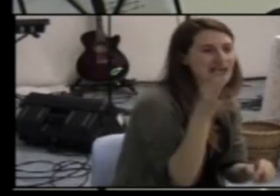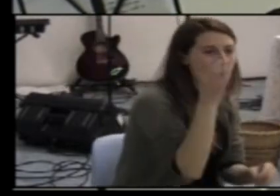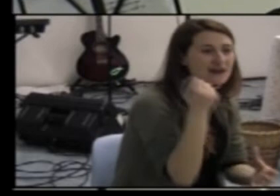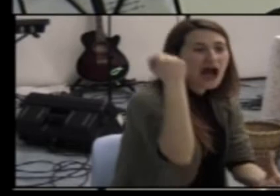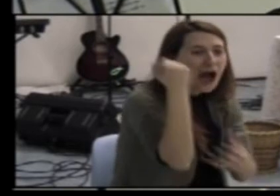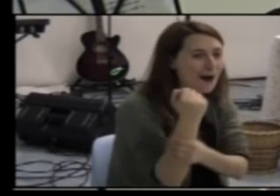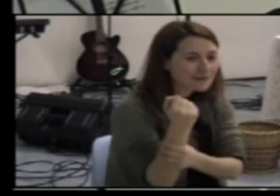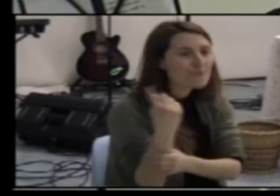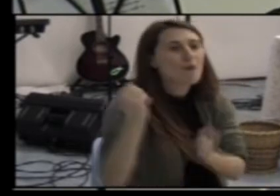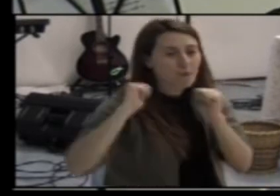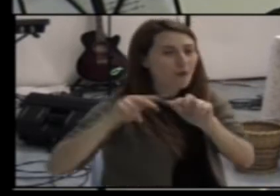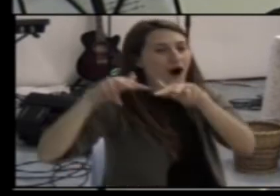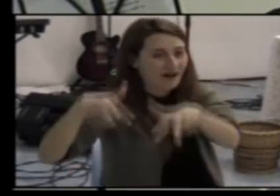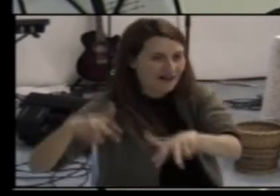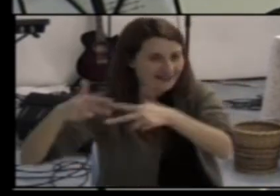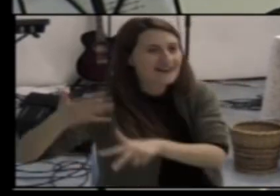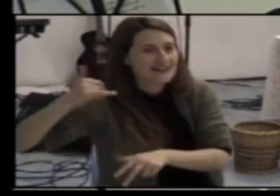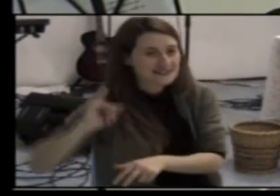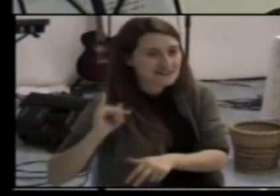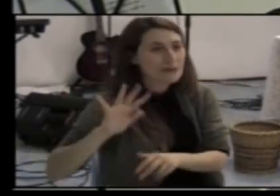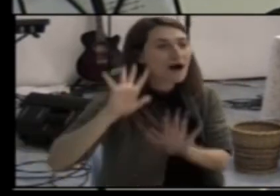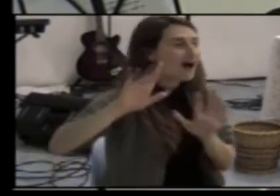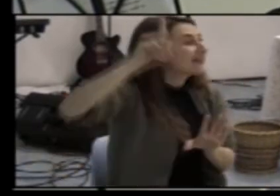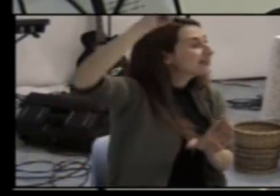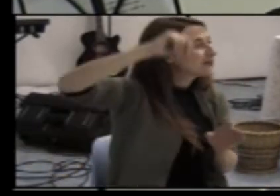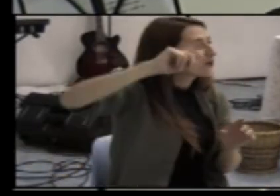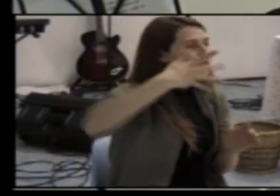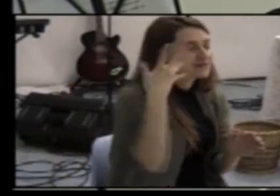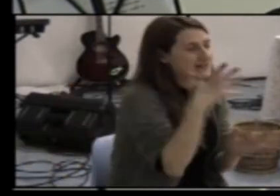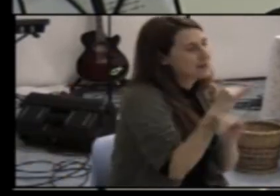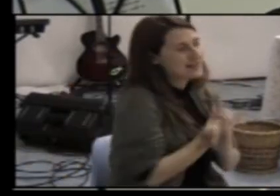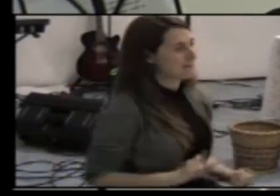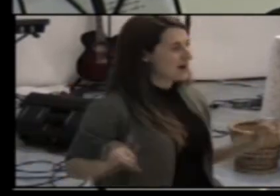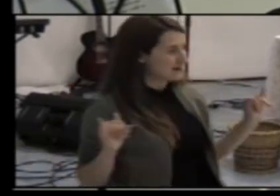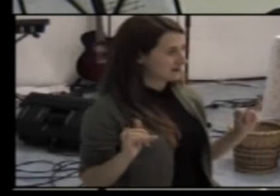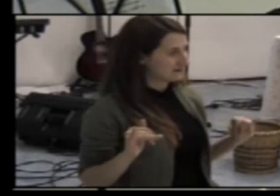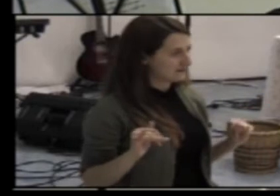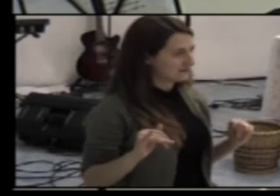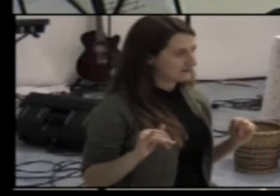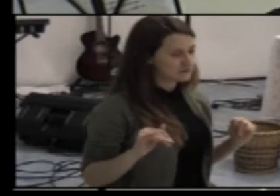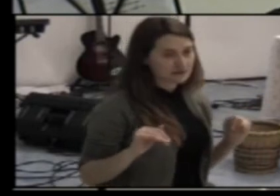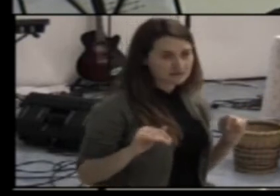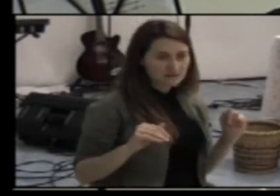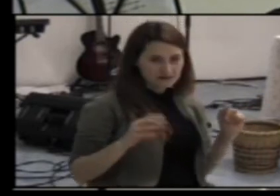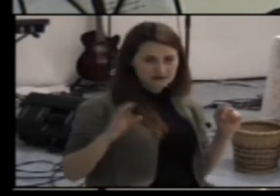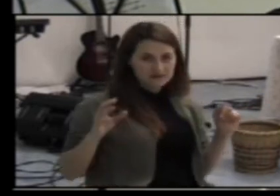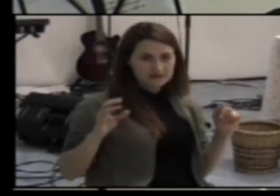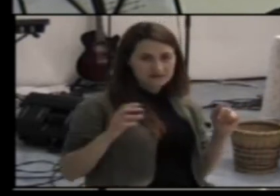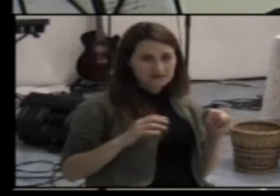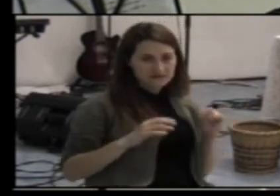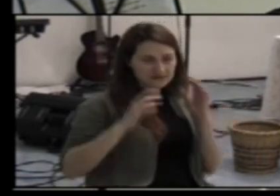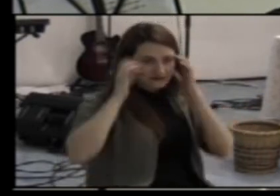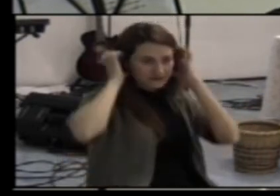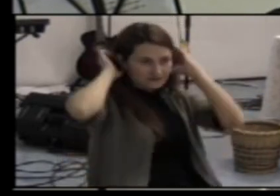Dio ha deciso che lui l'avrebbe portato a compimento. E questo è meraviglioso. Non so per voi, ma per me è